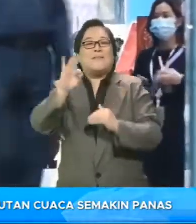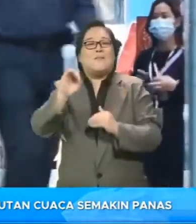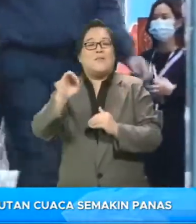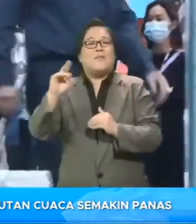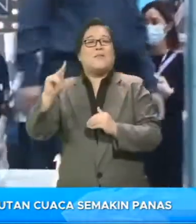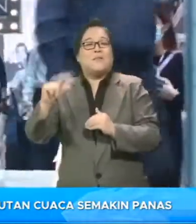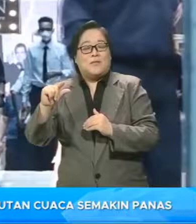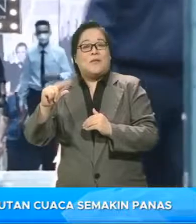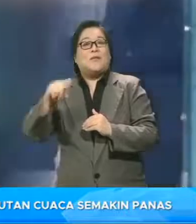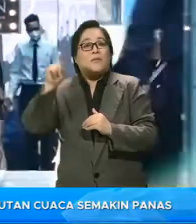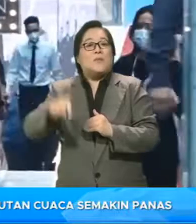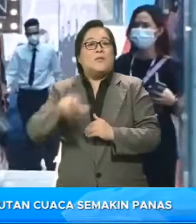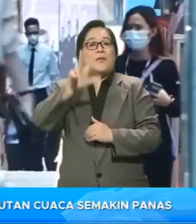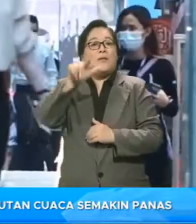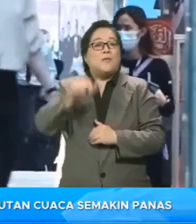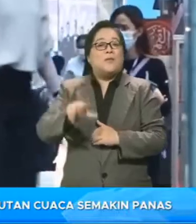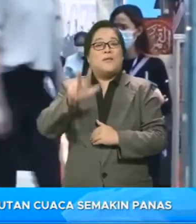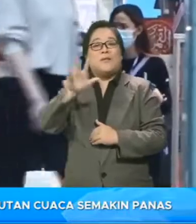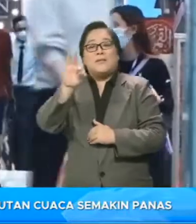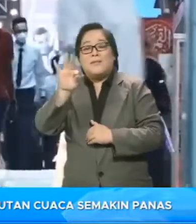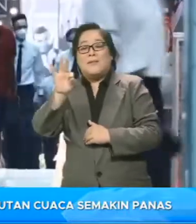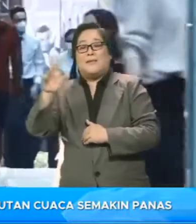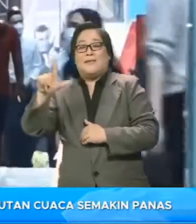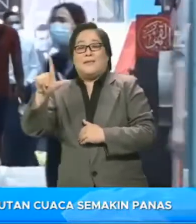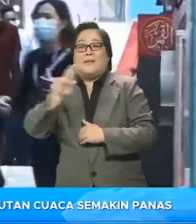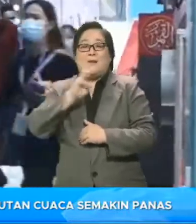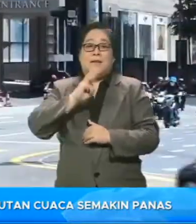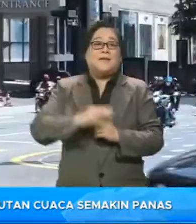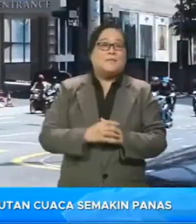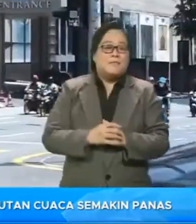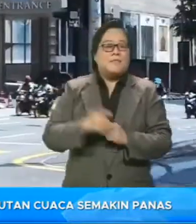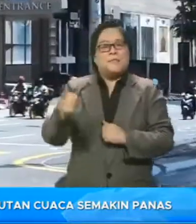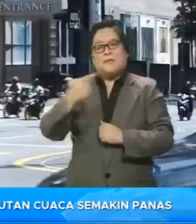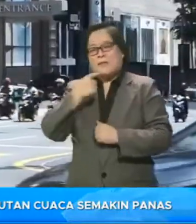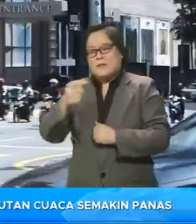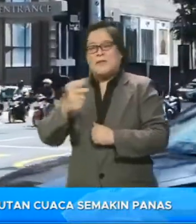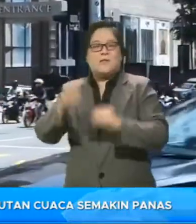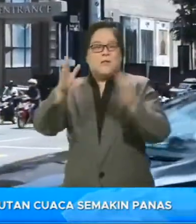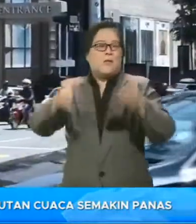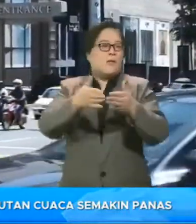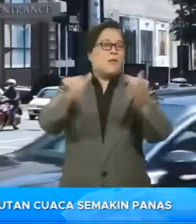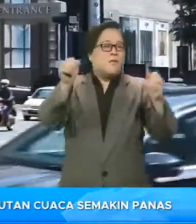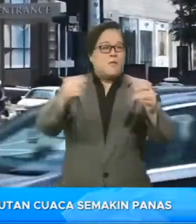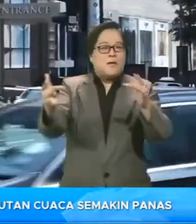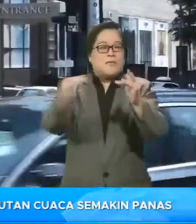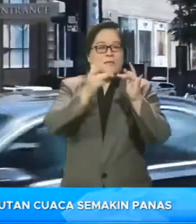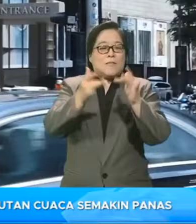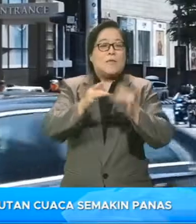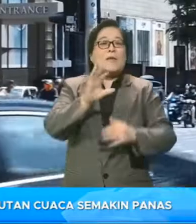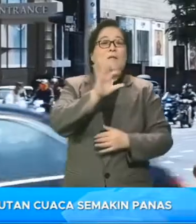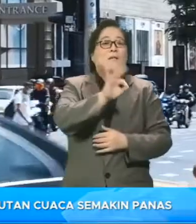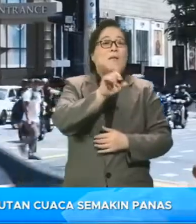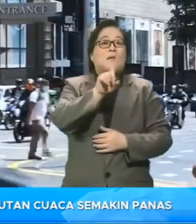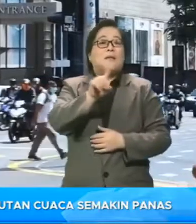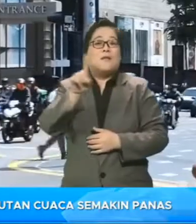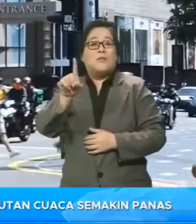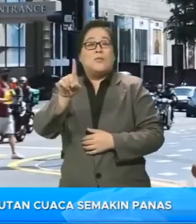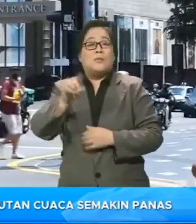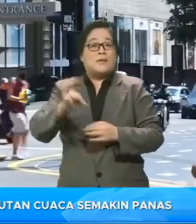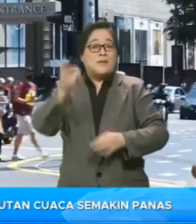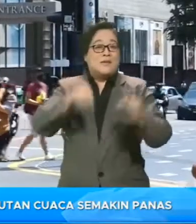yang memerlukan 30-an 9juta Air Jordan Hisyam berkata orang awam boleh menghubungi kalian 911